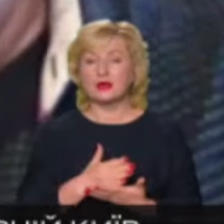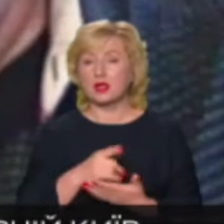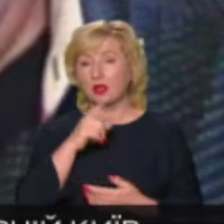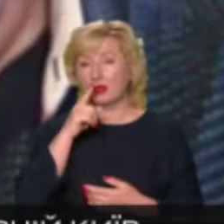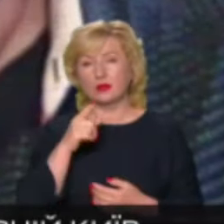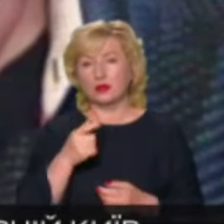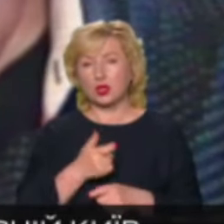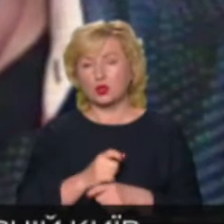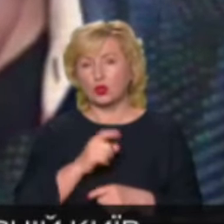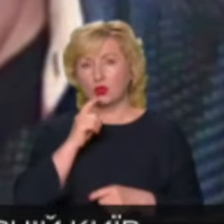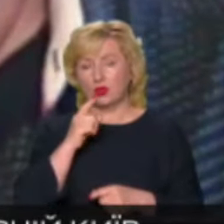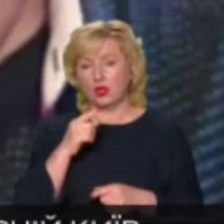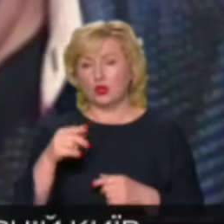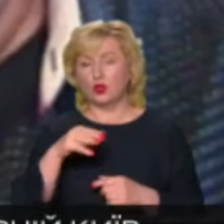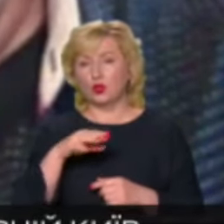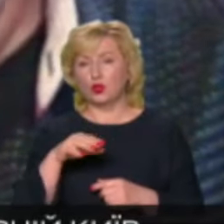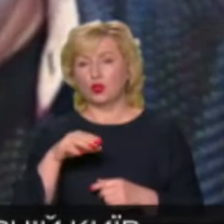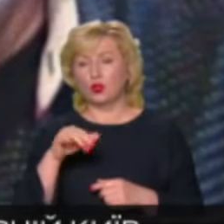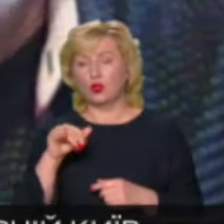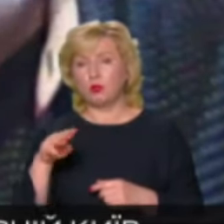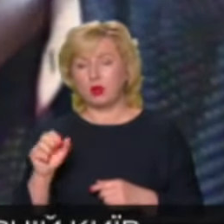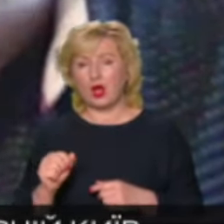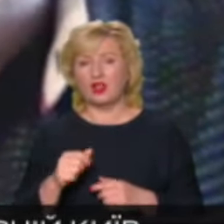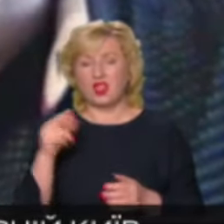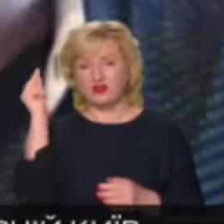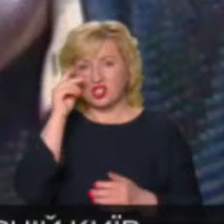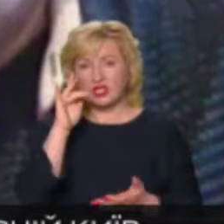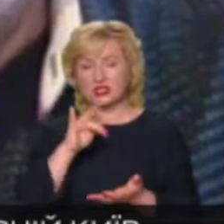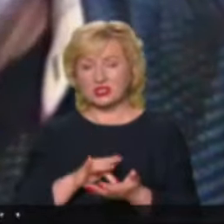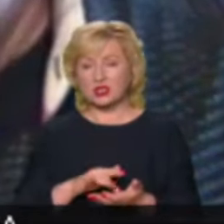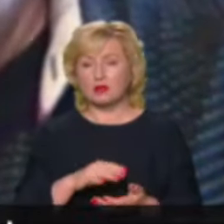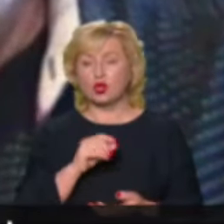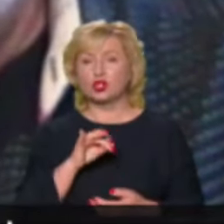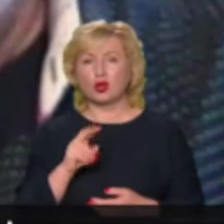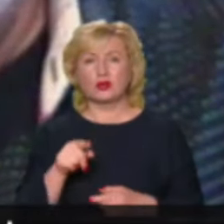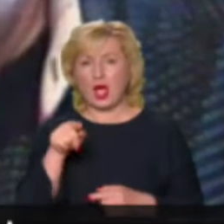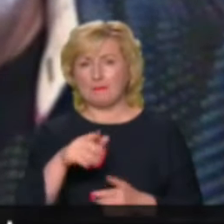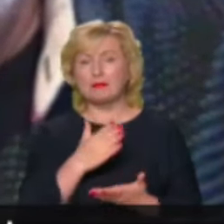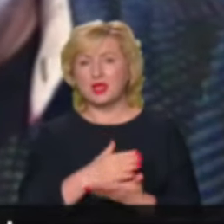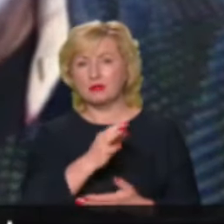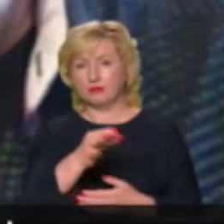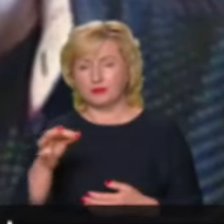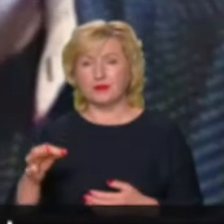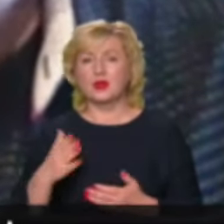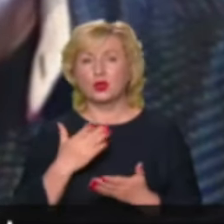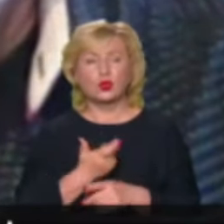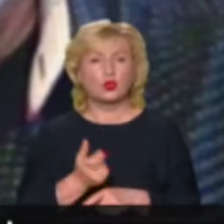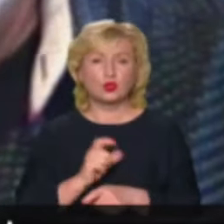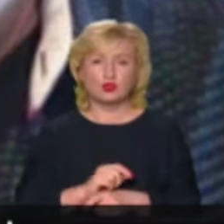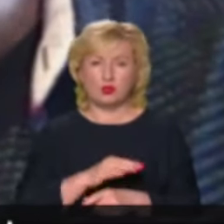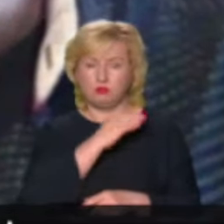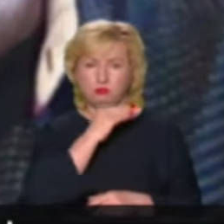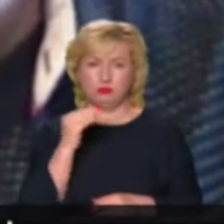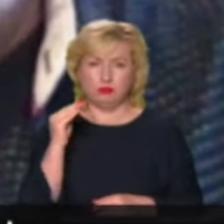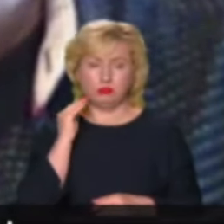там Ахтуба, там навчальний центр, там є Моздок, там, ну, тобто там є їм куди, там дуже насичене таке